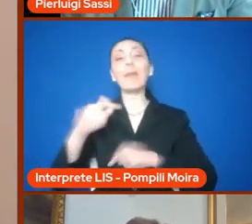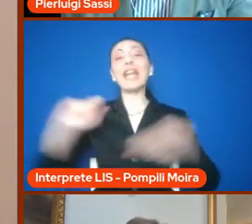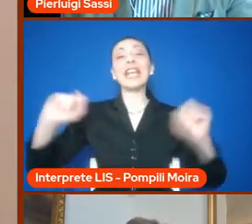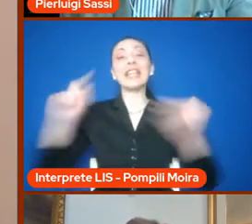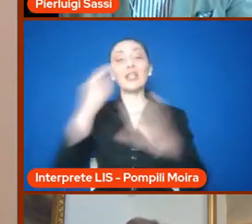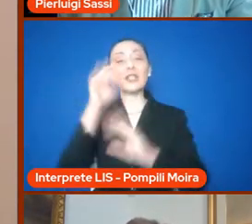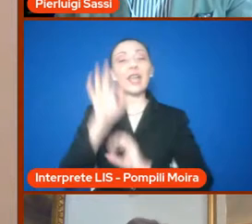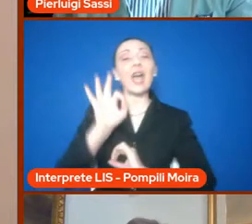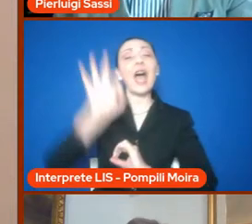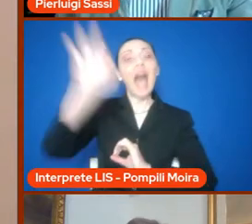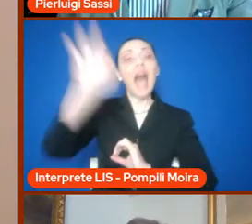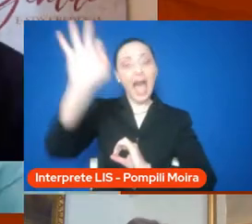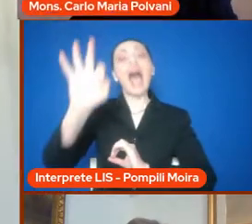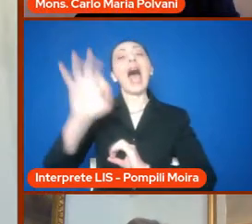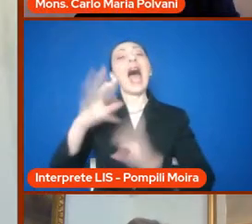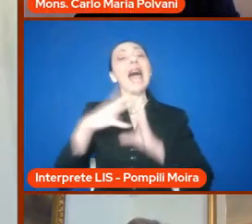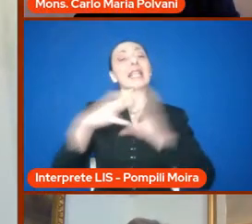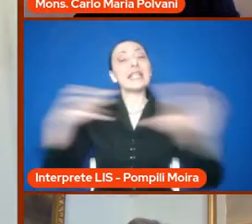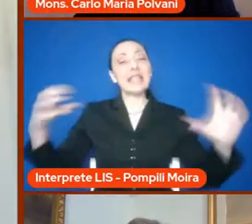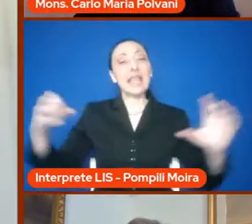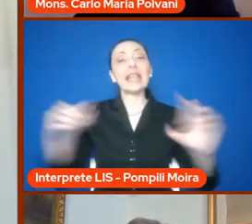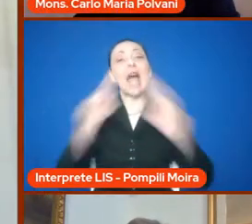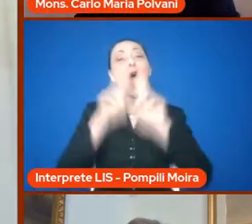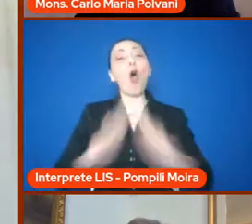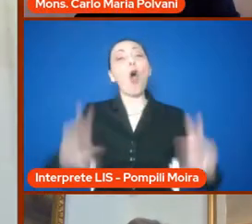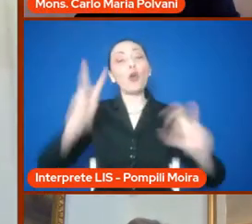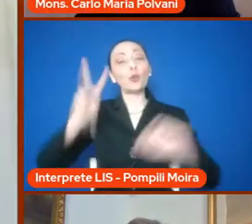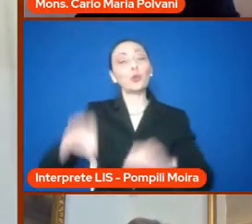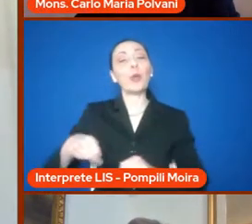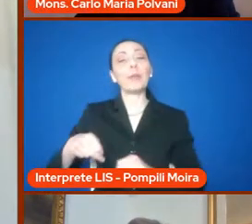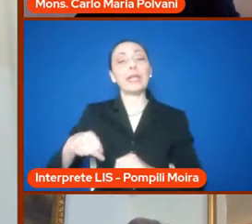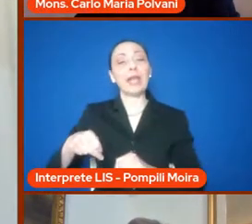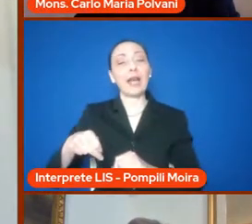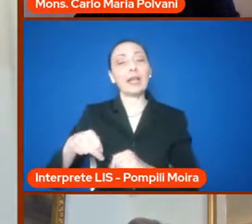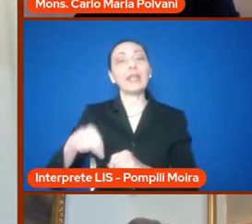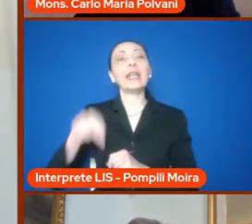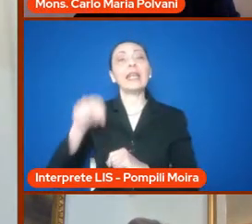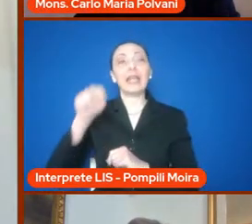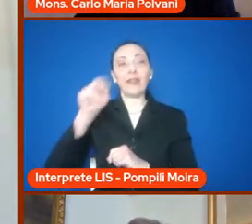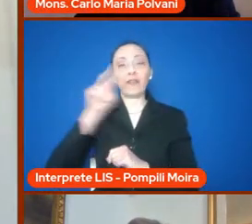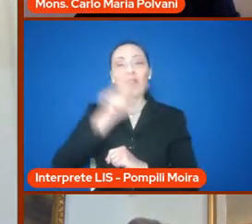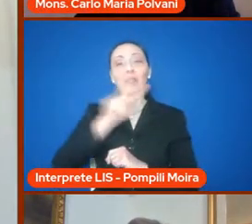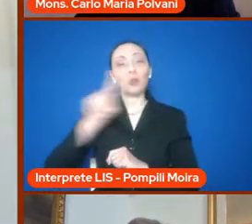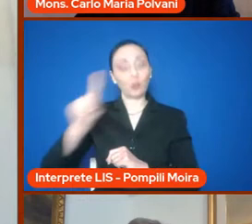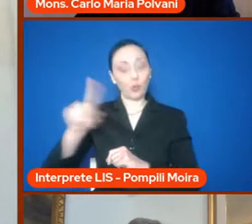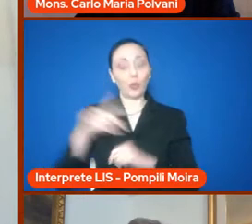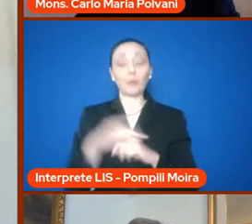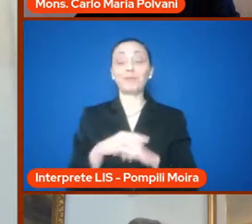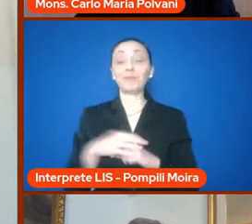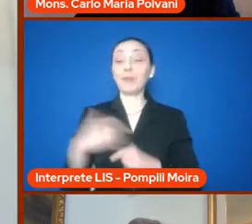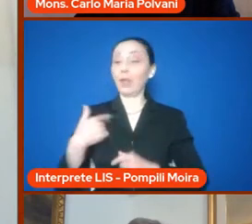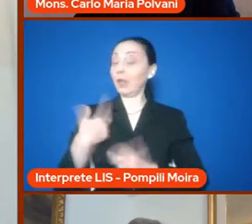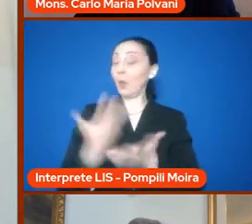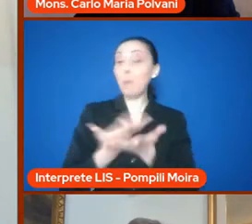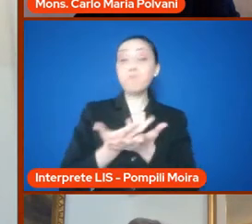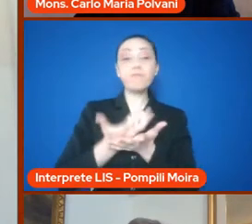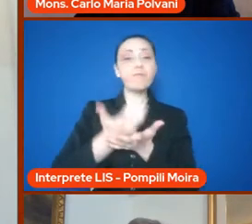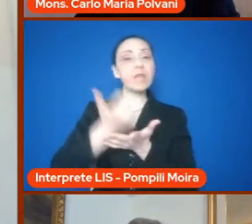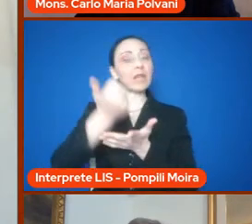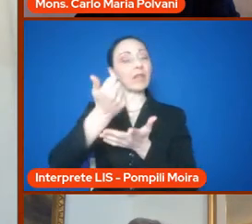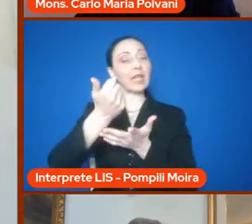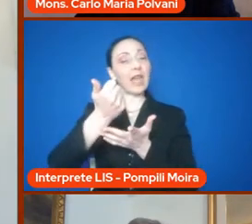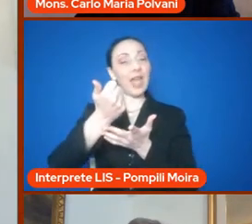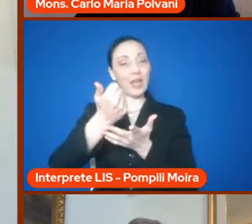ONU 2030. Allora, io ho il privilegio di lanciare un video che è